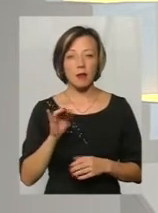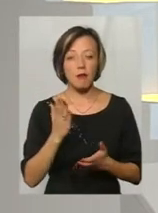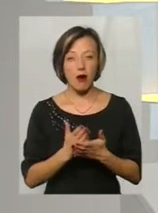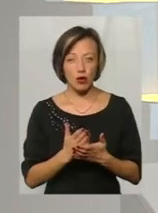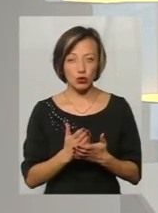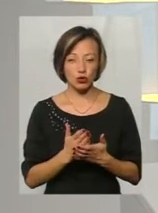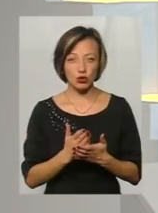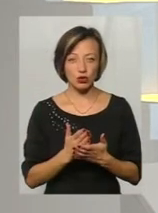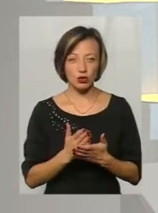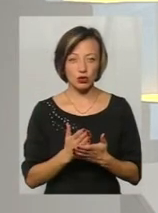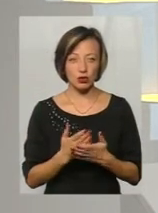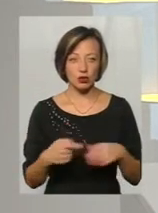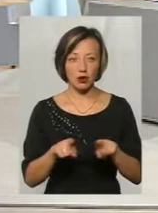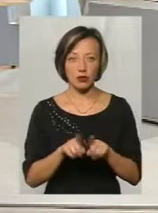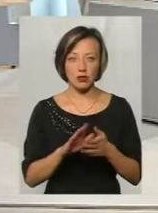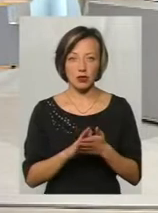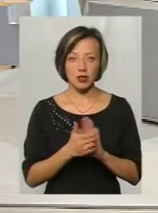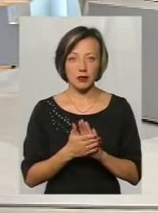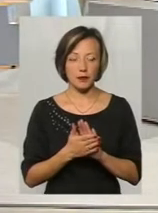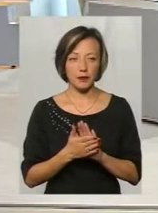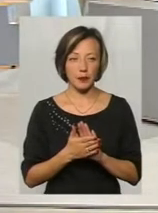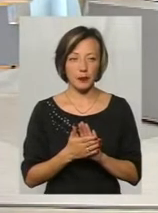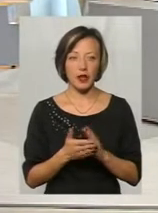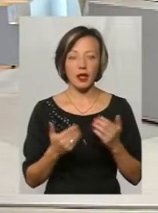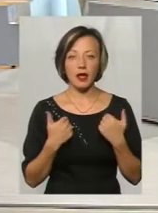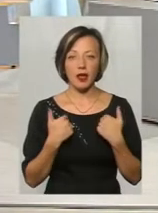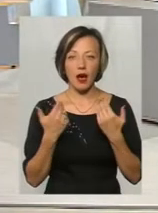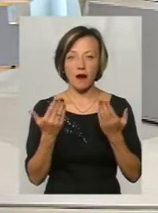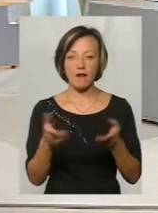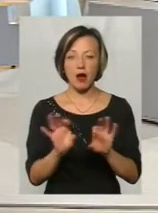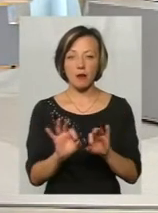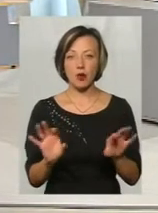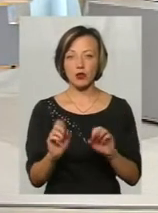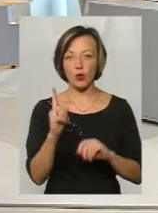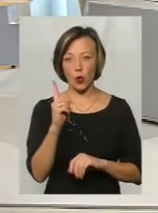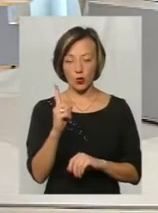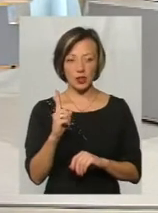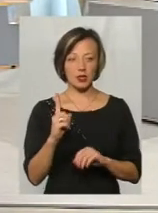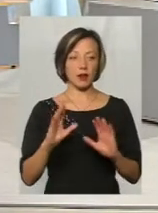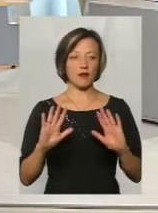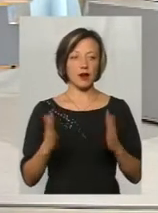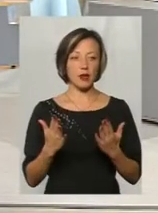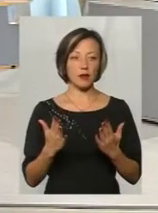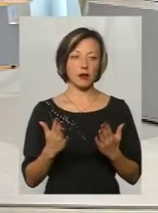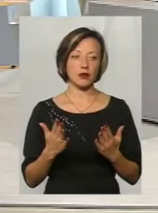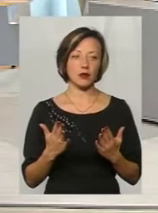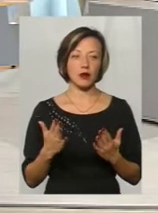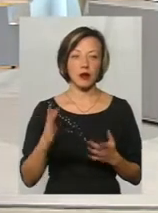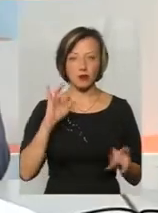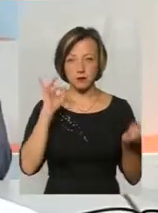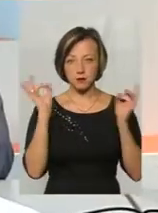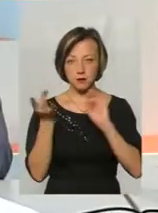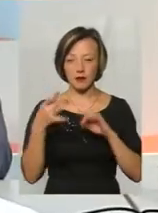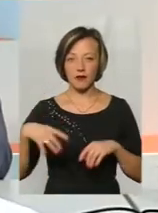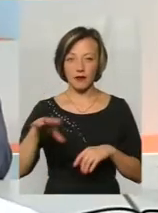маючи таку ситуацію? Я вам розкажу один випадок, про який певно гудів весь Хмельницький